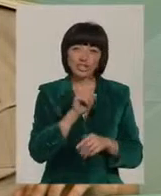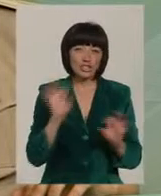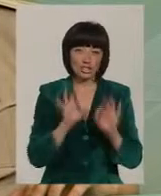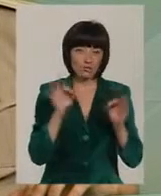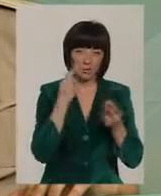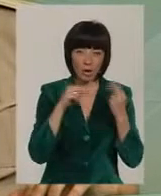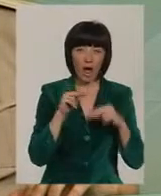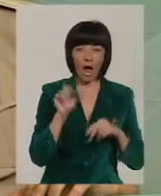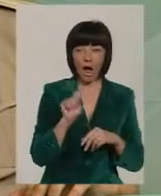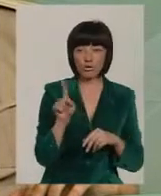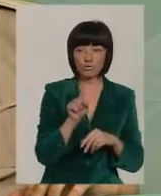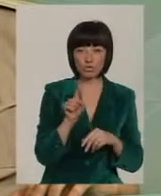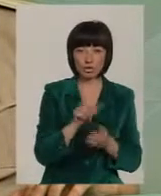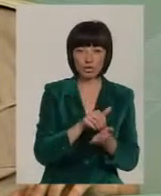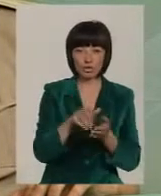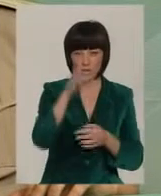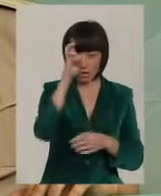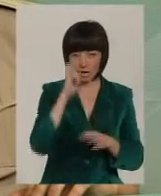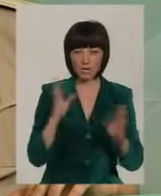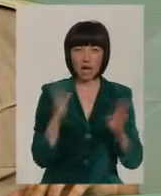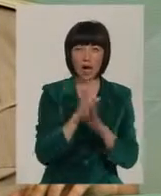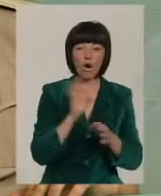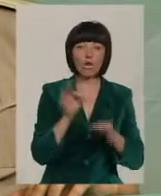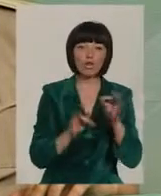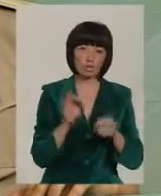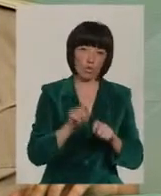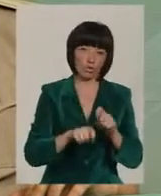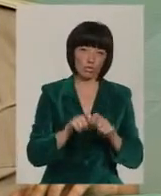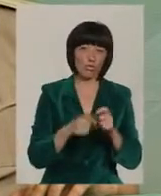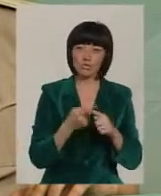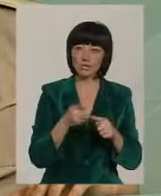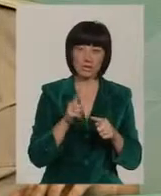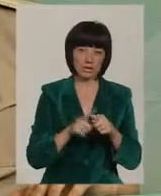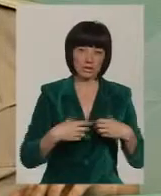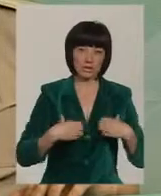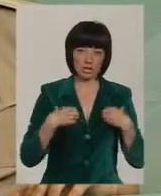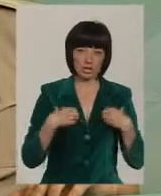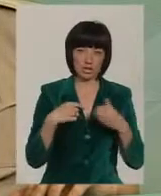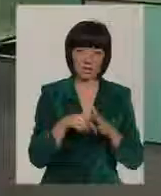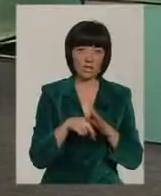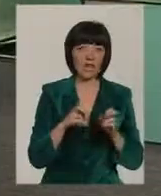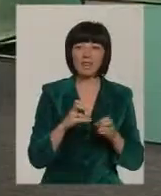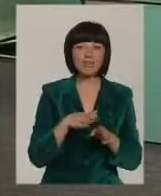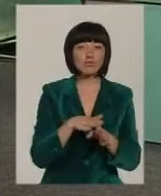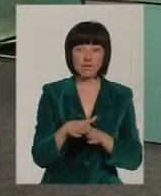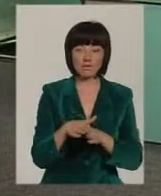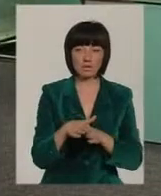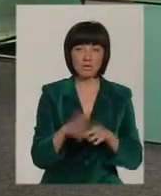то, що самосунулась держава від екологічного контролю, це дуже страшна річ. І я так думаю, я не зовсім